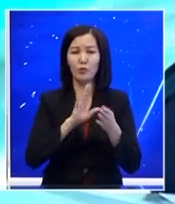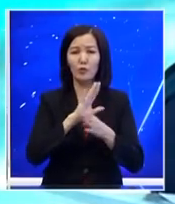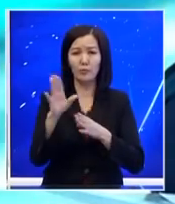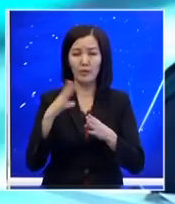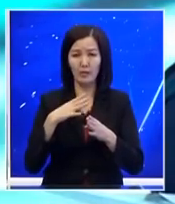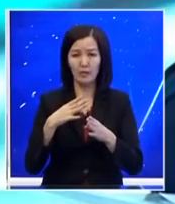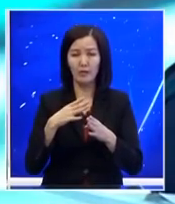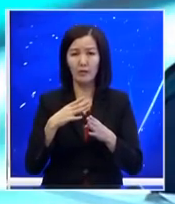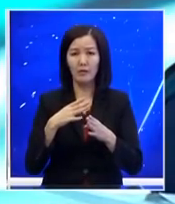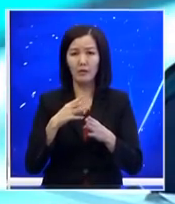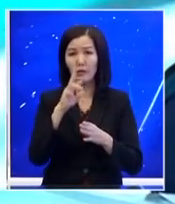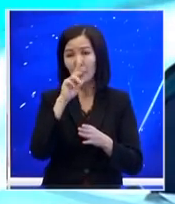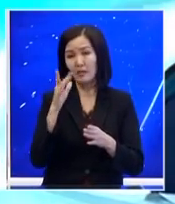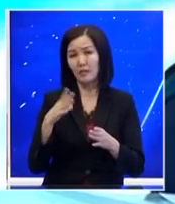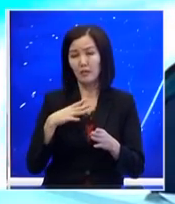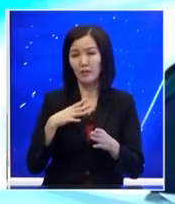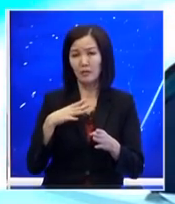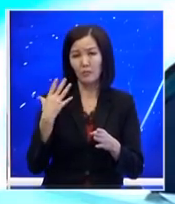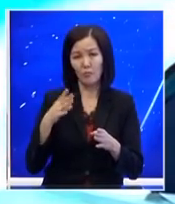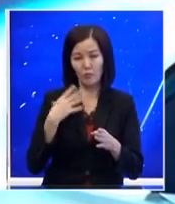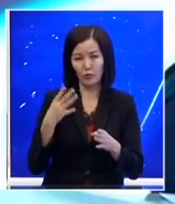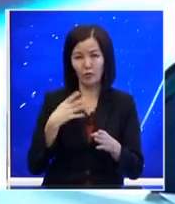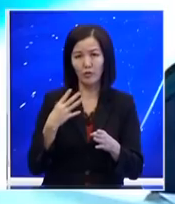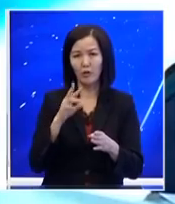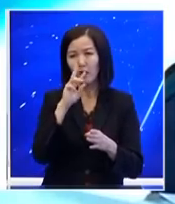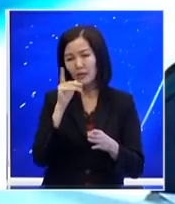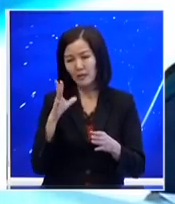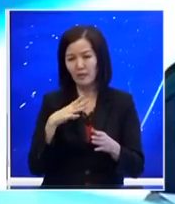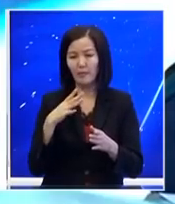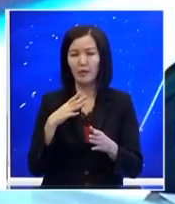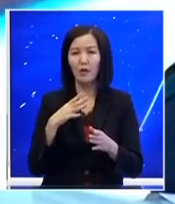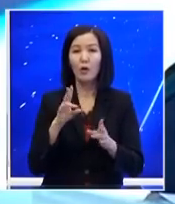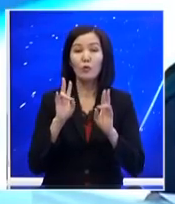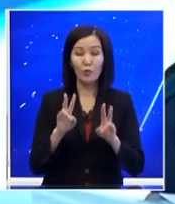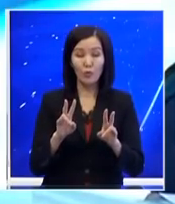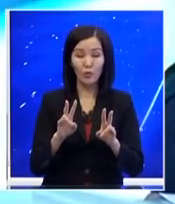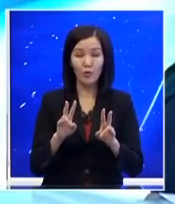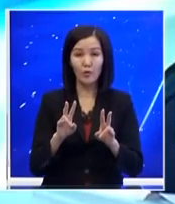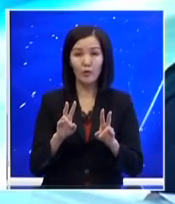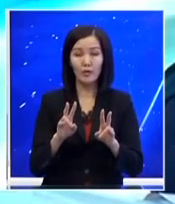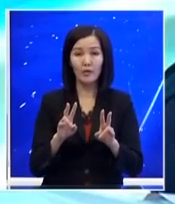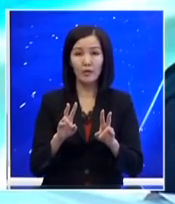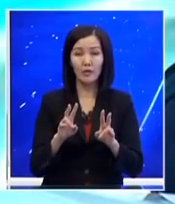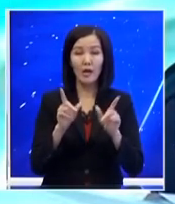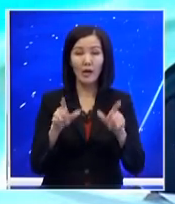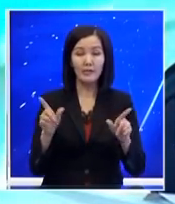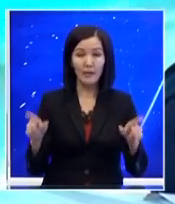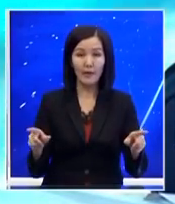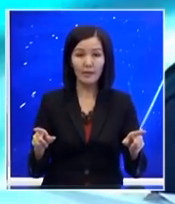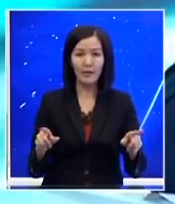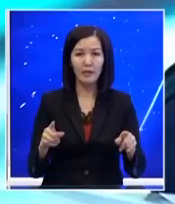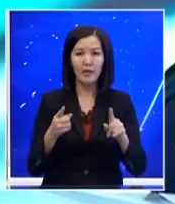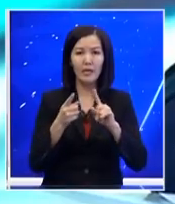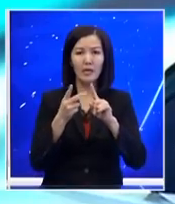жатыр. Мүмкін қателескен шығарсыздар, жаңылысып жіберген шығарсыздар. Бірақ егер де азаматтар мен 2-3